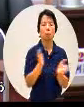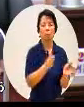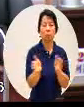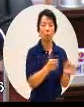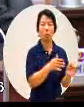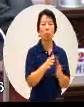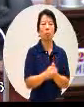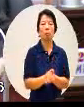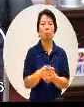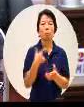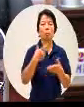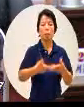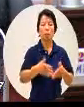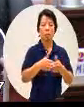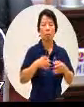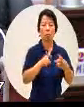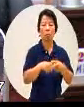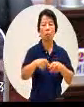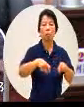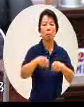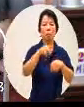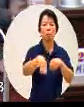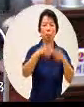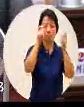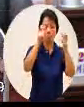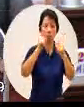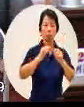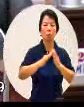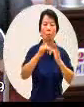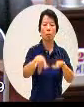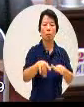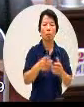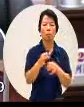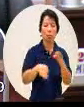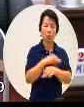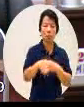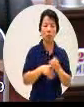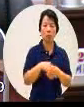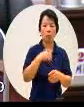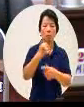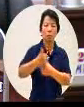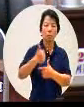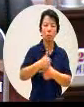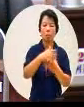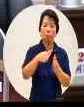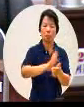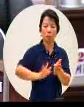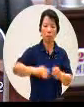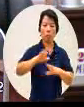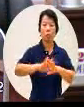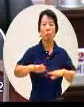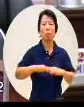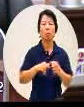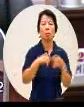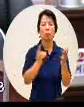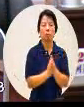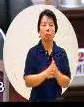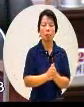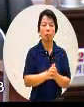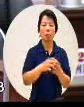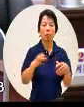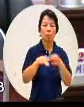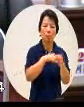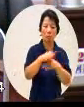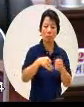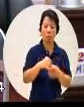那有人說你重大工程不錯你高用期經濟建設就會受影響經濟建設真的不會受影響經濟建設跟你